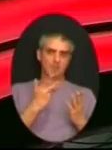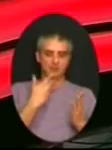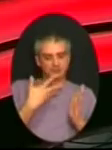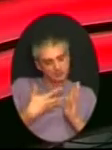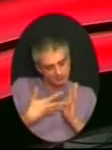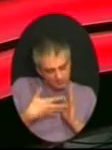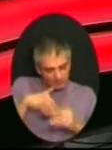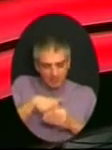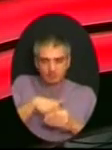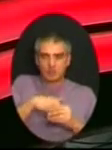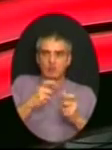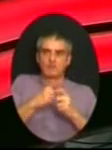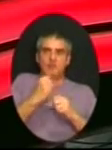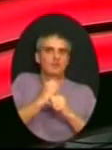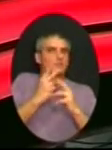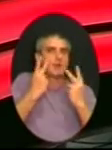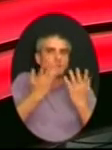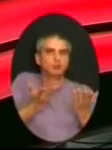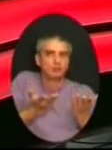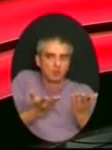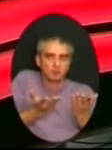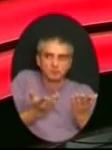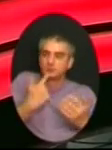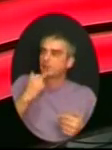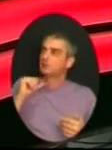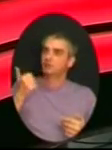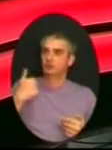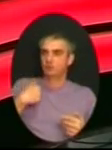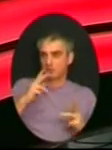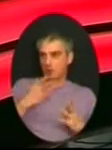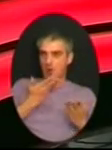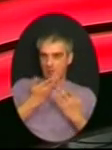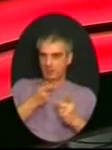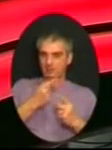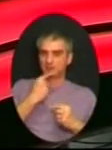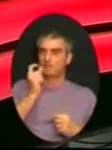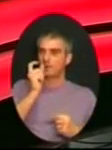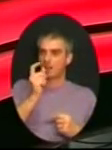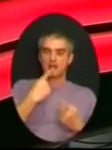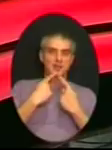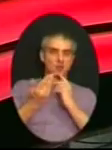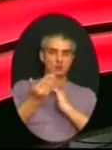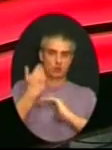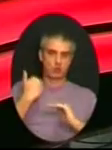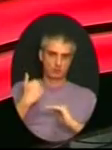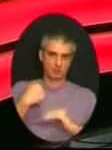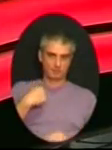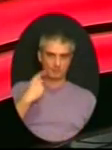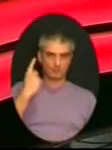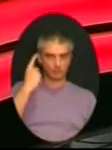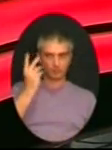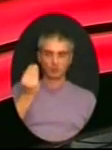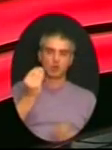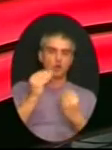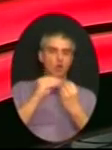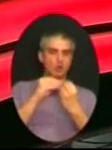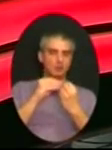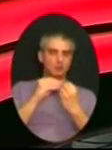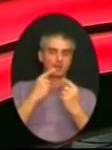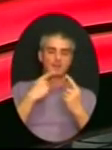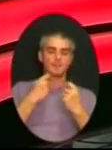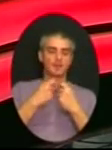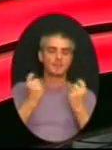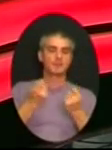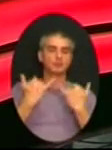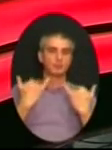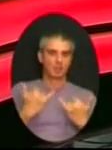שעושים במפלגת העבודה, מה המשמעות של זה? תראי, קודם כל, אם אני יכולה להתייחס רגע במילה גם לדיון הקודם, אני חושבת שעוד על פי הפרסומים